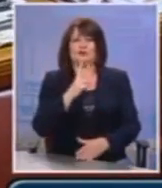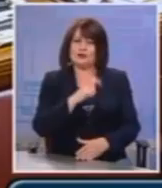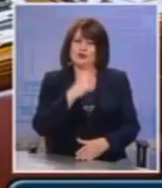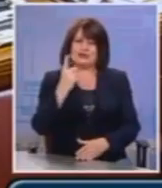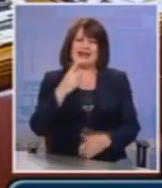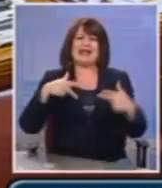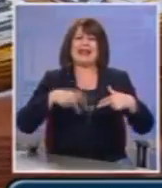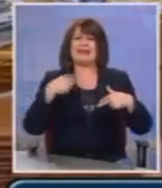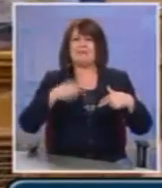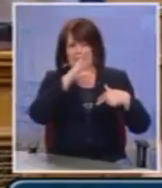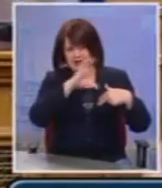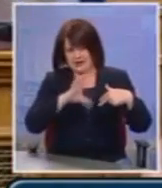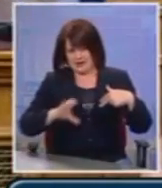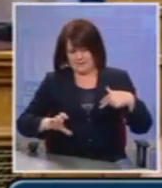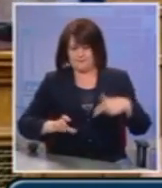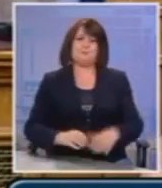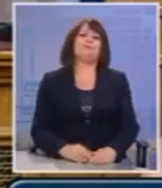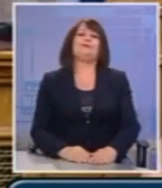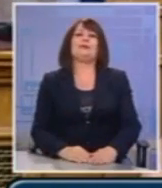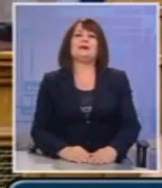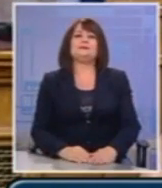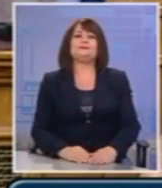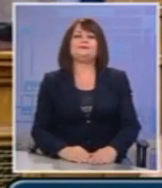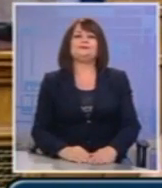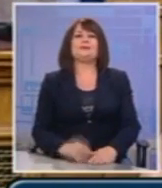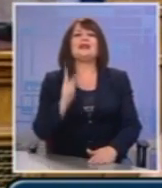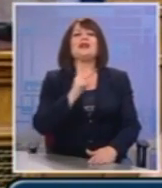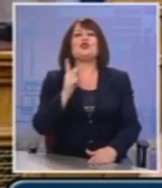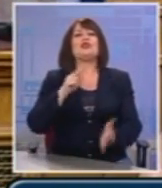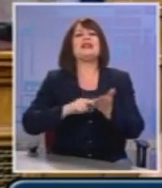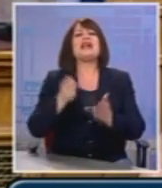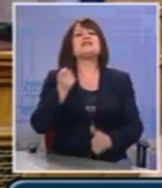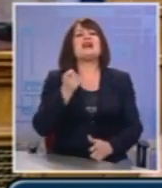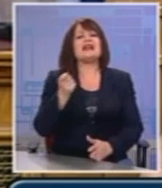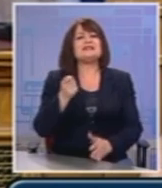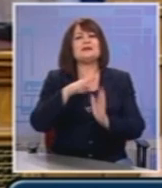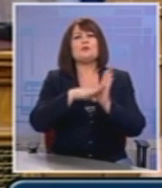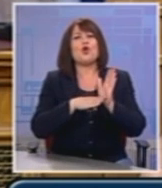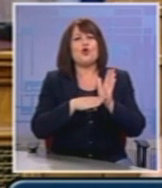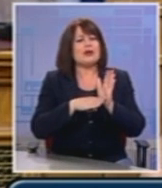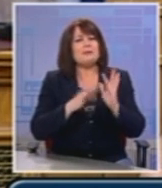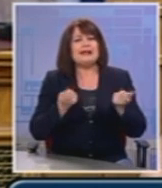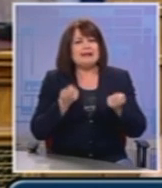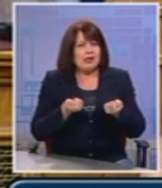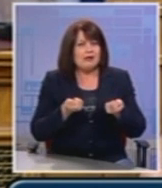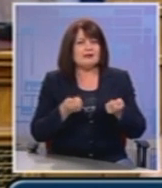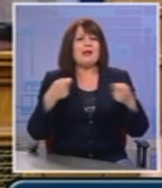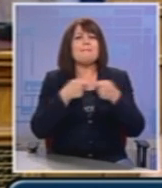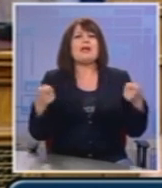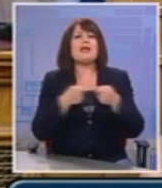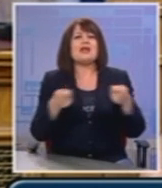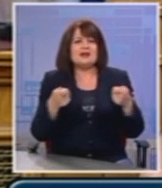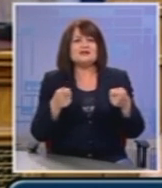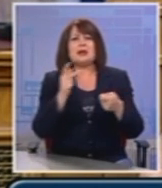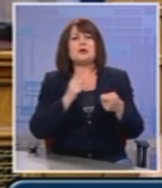κρατων μελών στην κοινωνική ασφάλισης τώρα το πρόγραμμα ακρωτηρίασε ταχιστα μενα μέτρα κοινωνικής